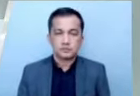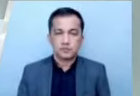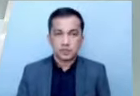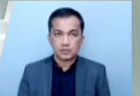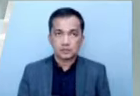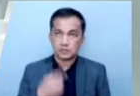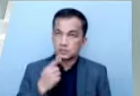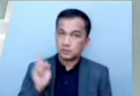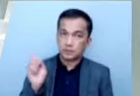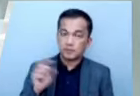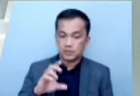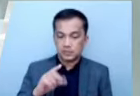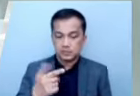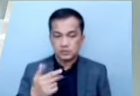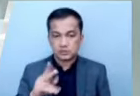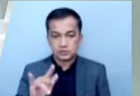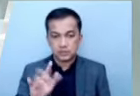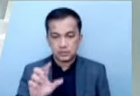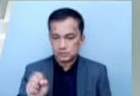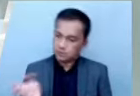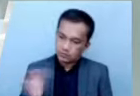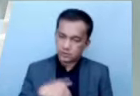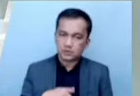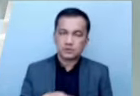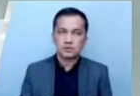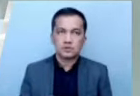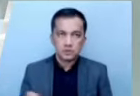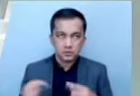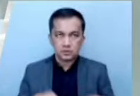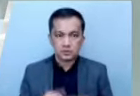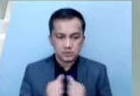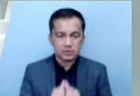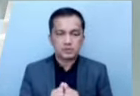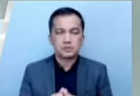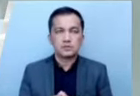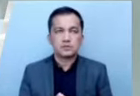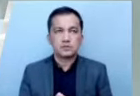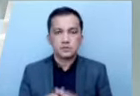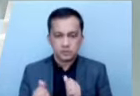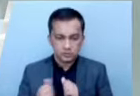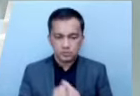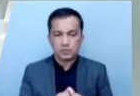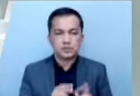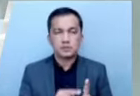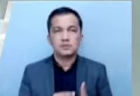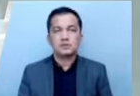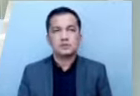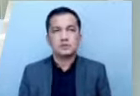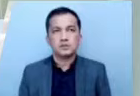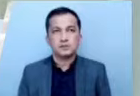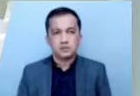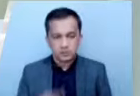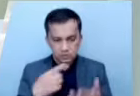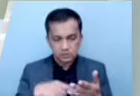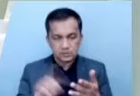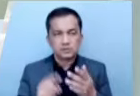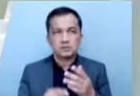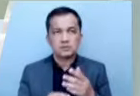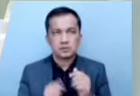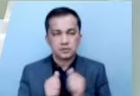ay pumunta ka rito at magsama tayo. Sumama ka sa akin, mag-check-in tayo. May kasama